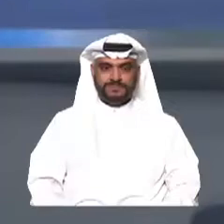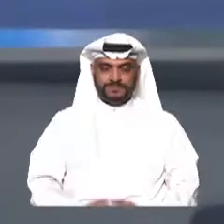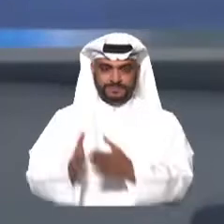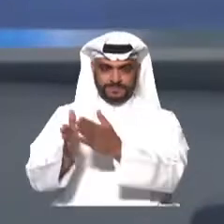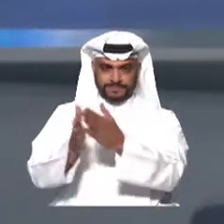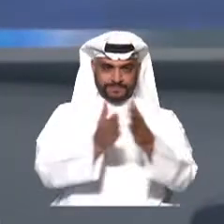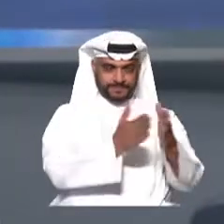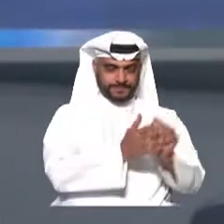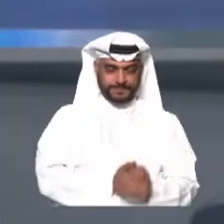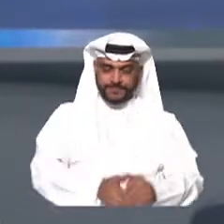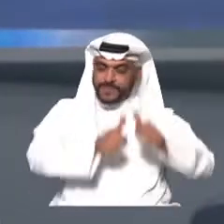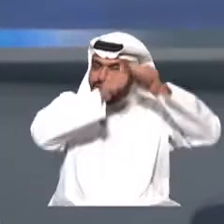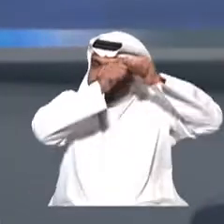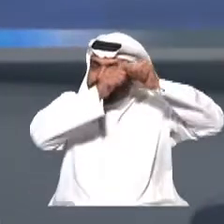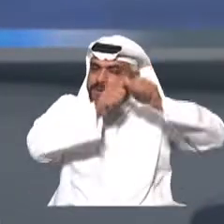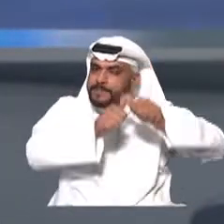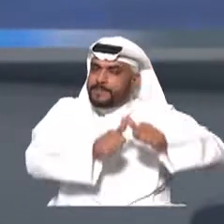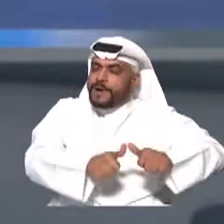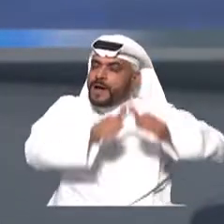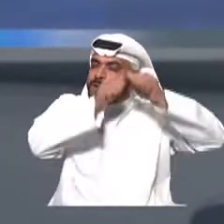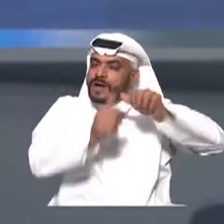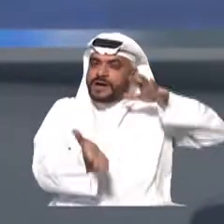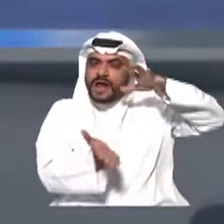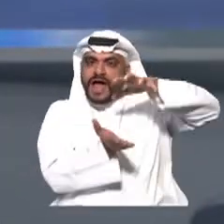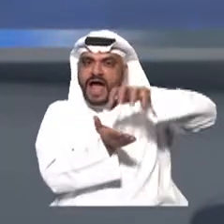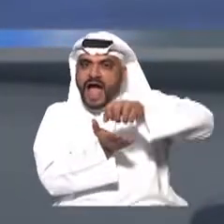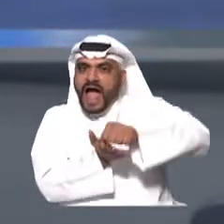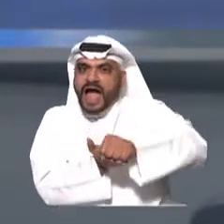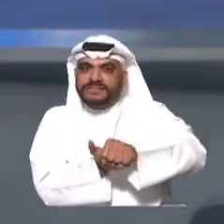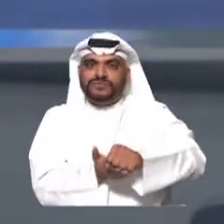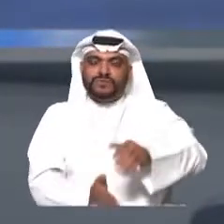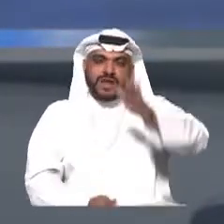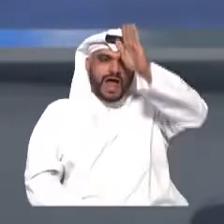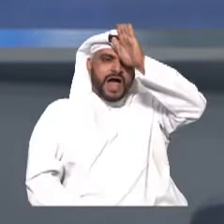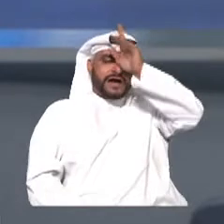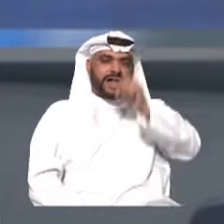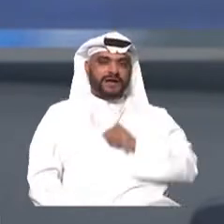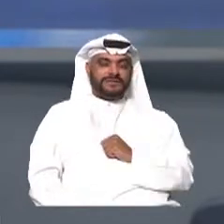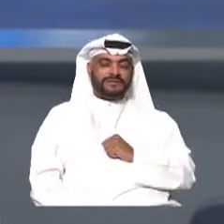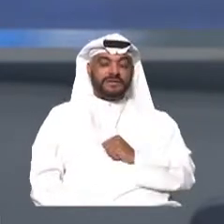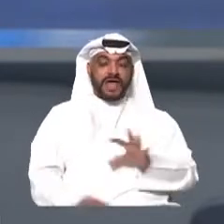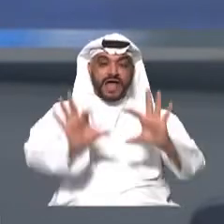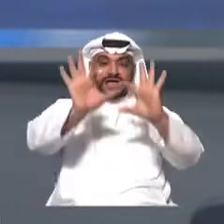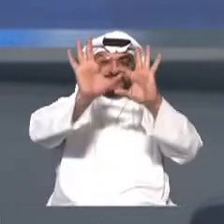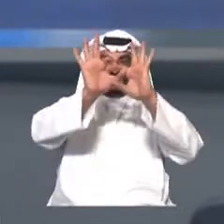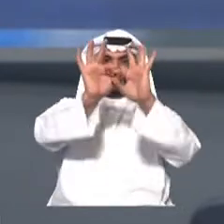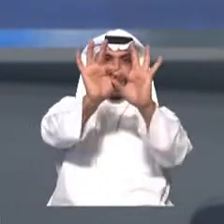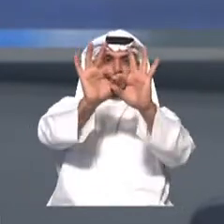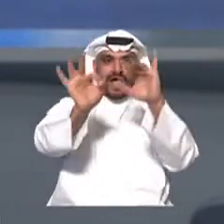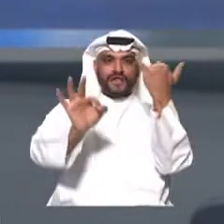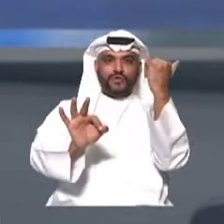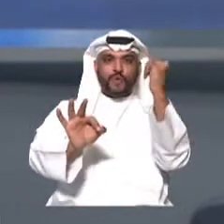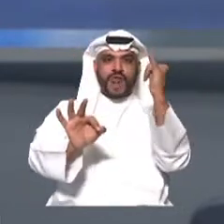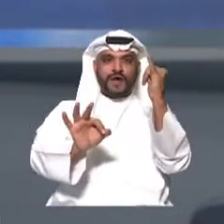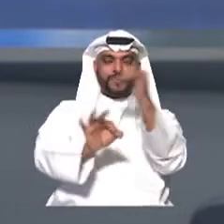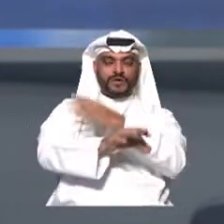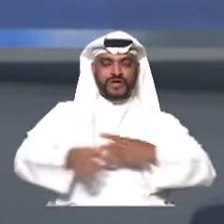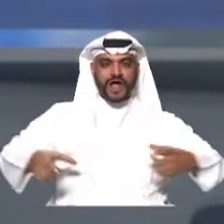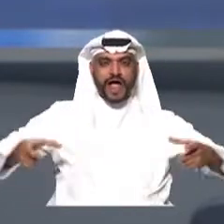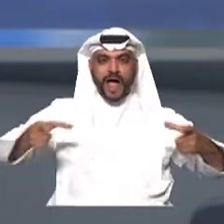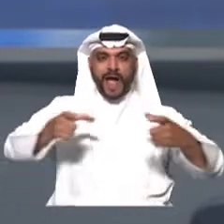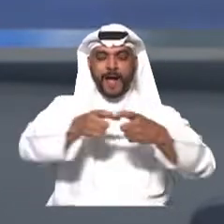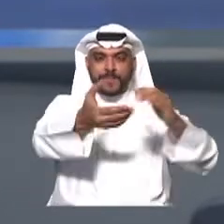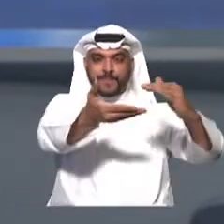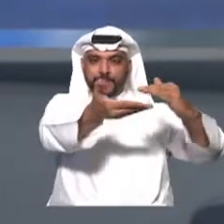إبان الغزو العراقي الغاشمي كان موقف الجامعة العربية شاهدا على التضامن العربي الرافض للعدوان على